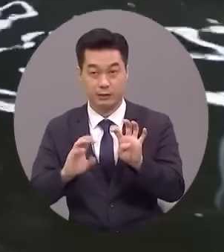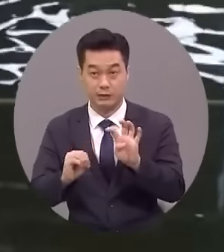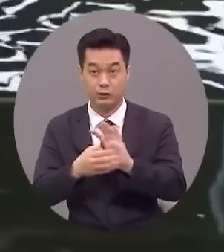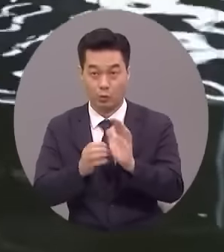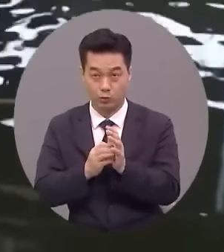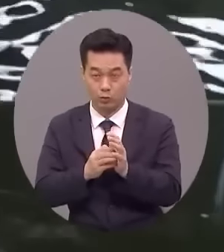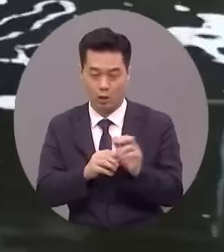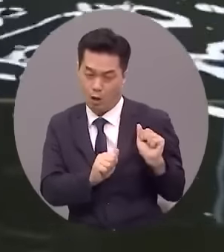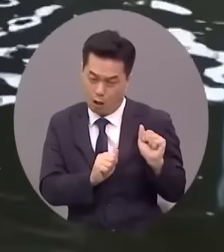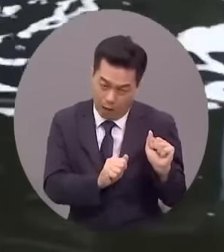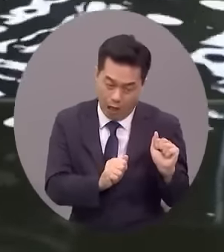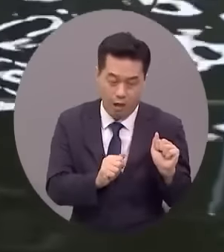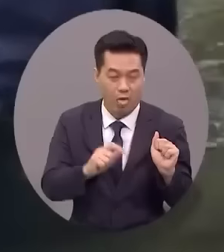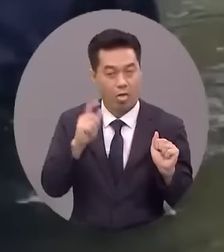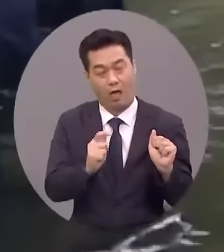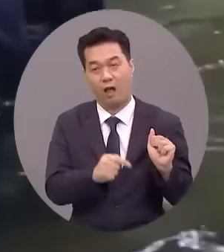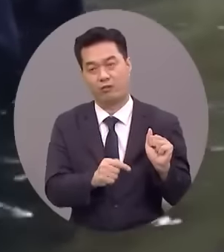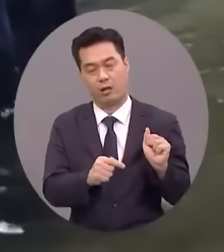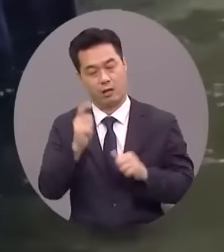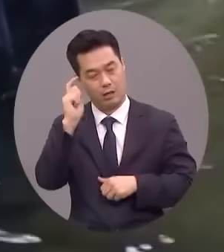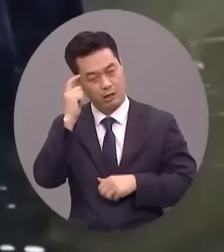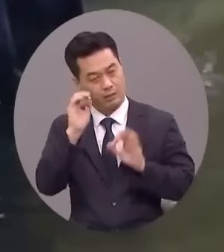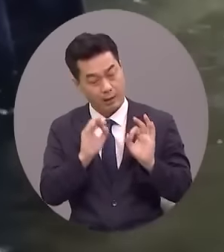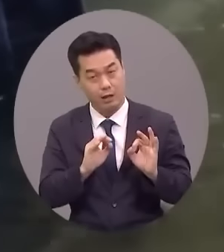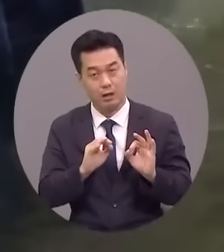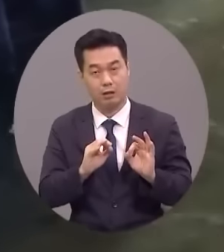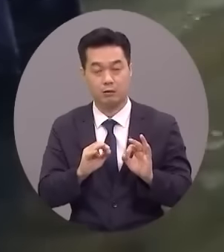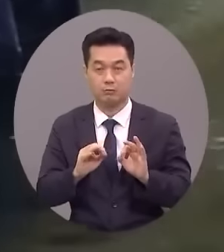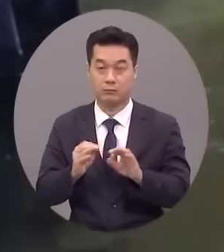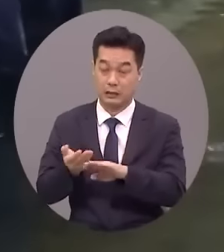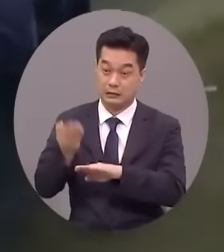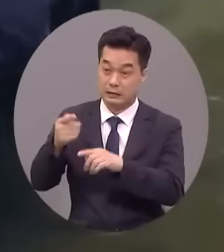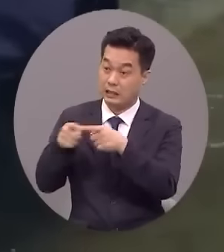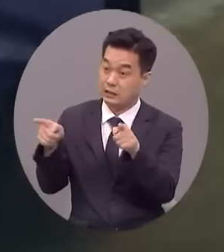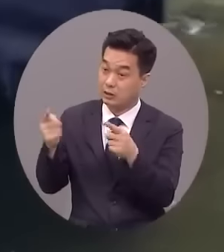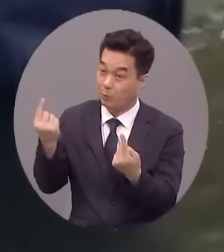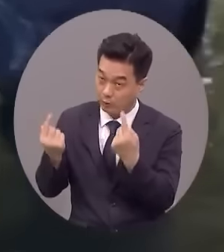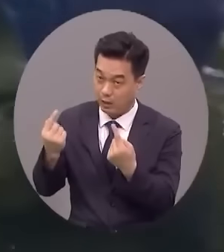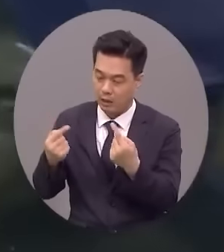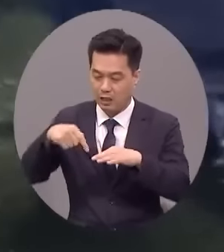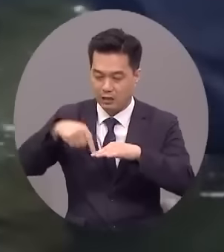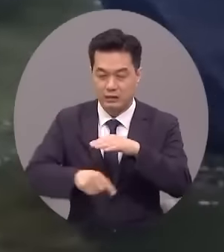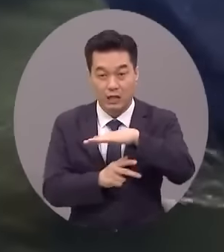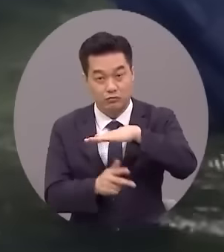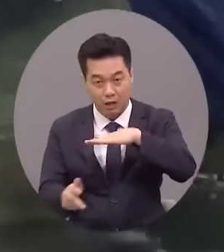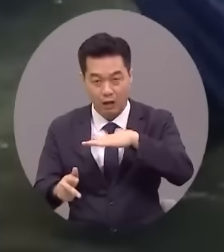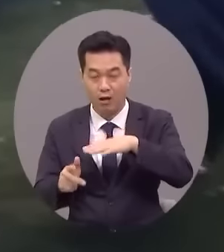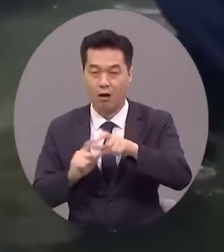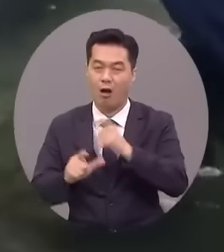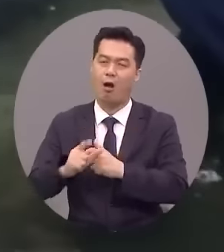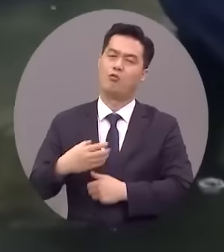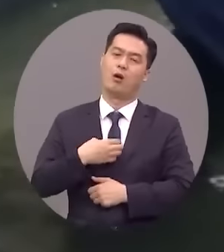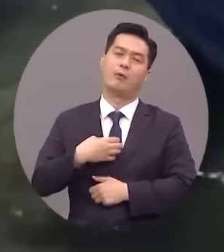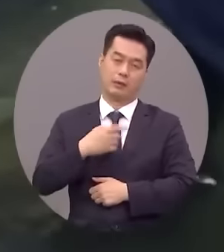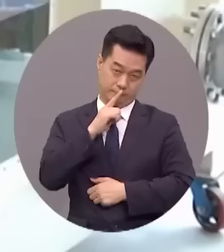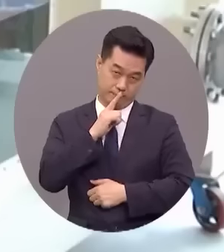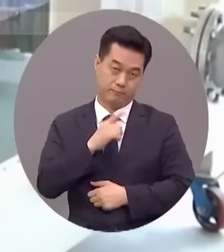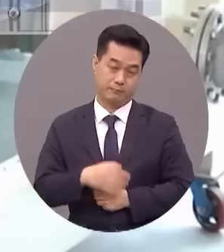차도 차량 문을 열기 어려운 점을 감안하면 지상보다 물이 빠르게 차오르는 지하 주차장은 훨씬 위험하다는